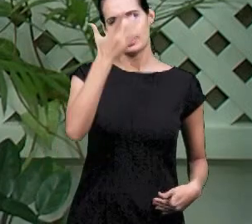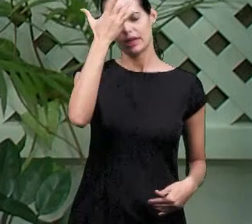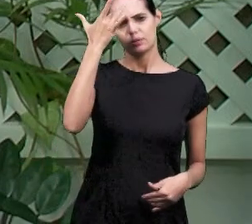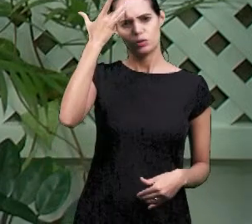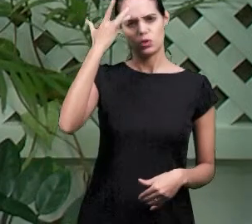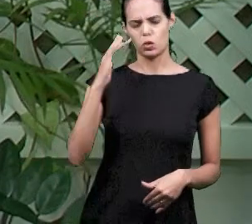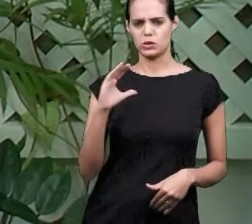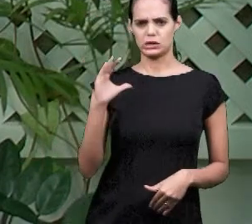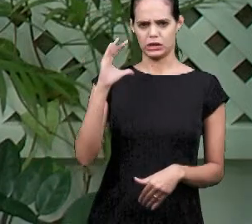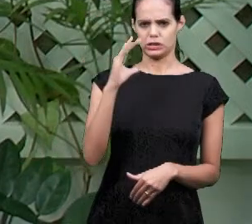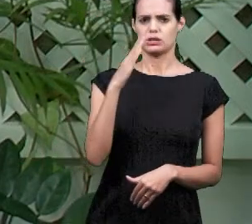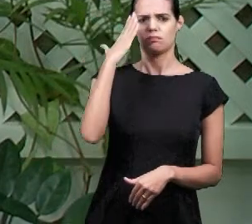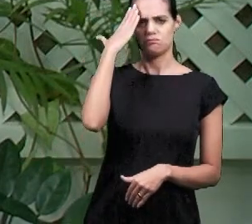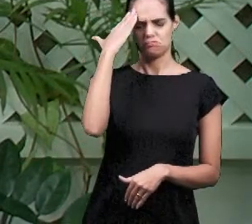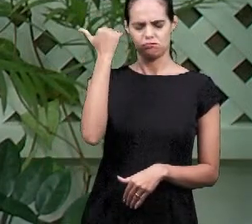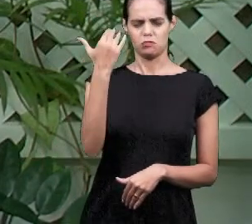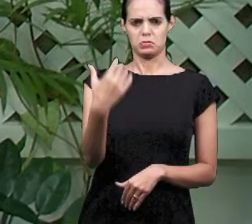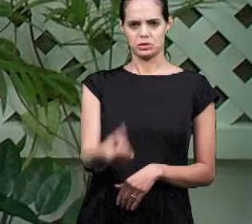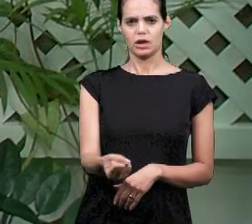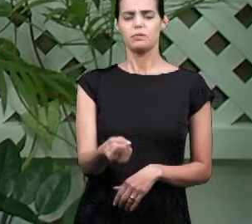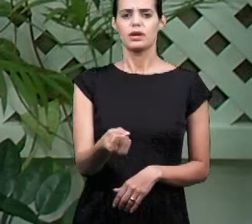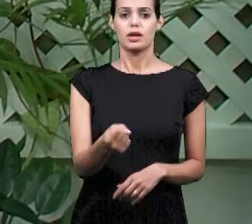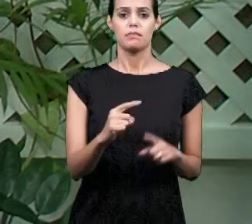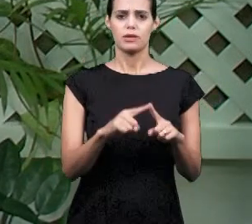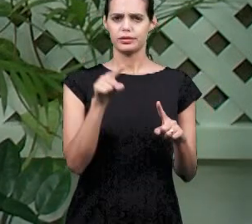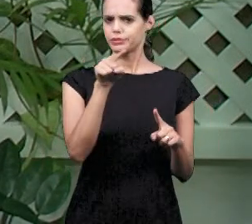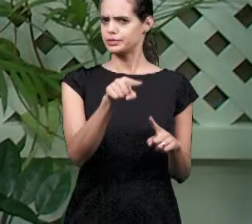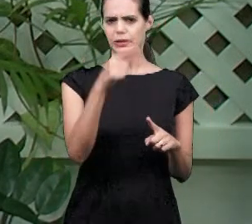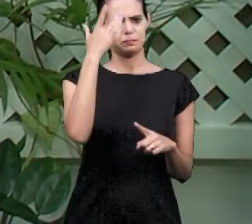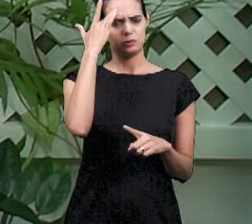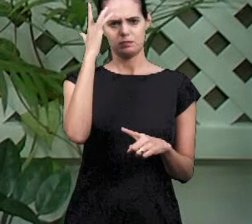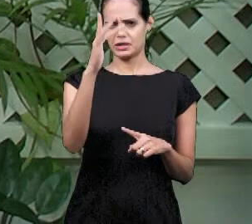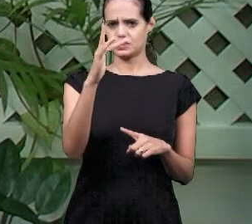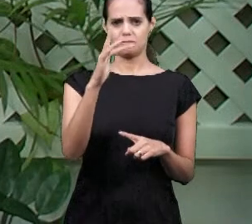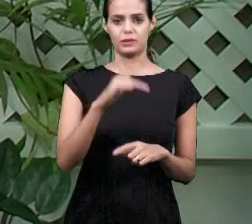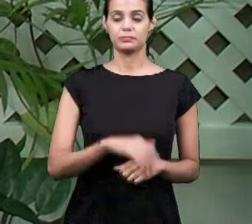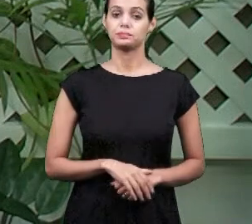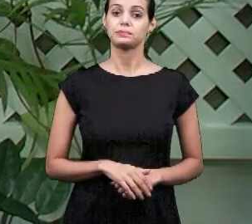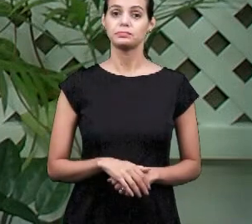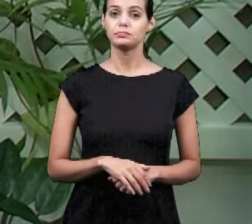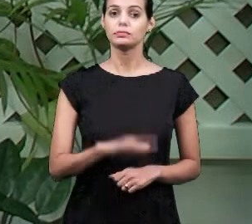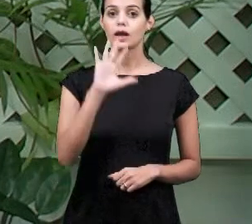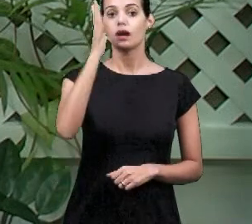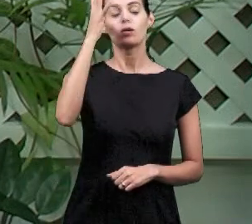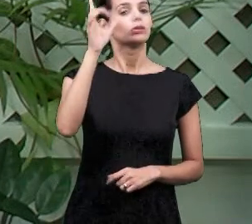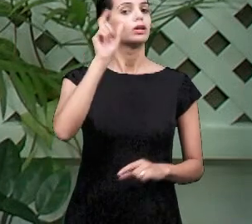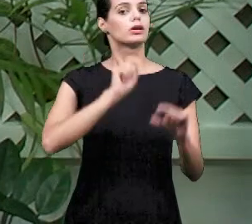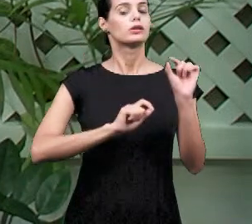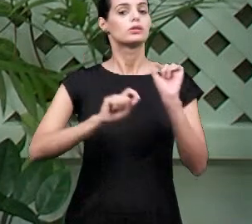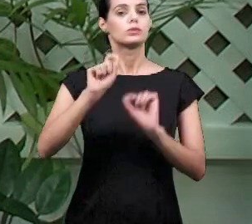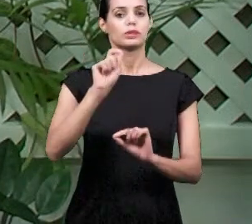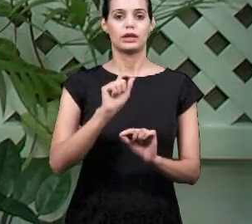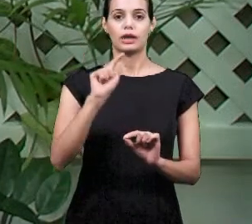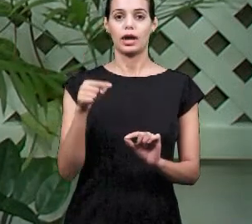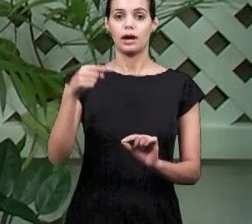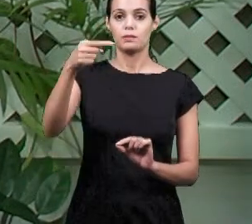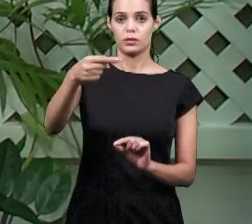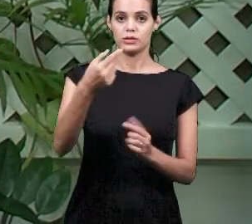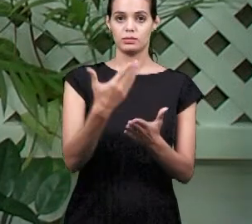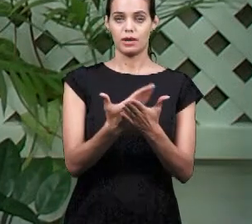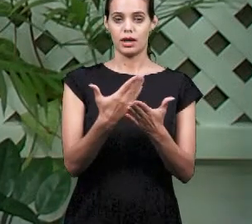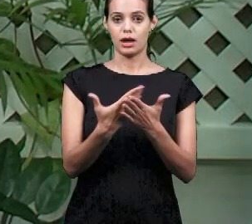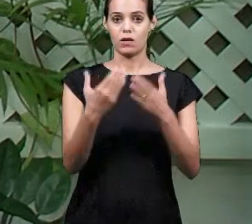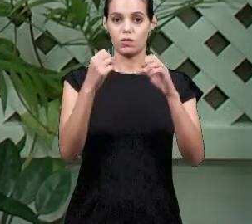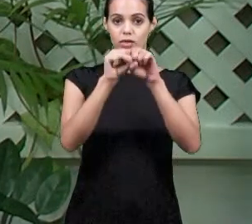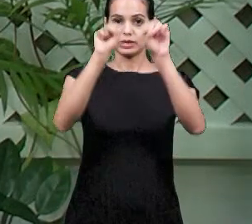Cela ne signifie pas d'être en train d'écouter tous les jours de préoccupation. Regardez, j'arrive dans une salle de cours, je commence à